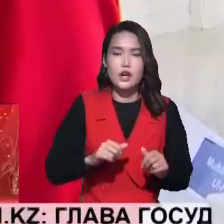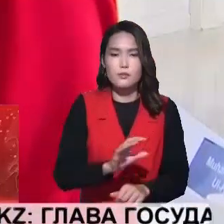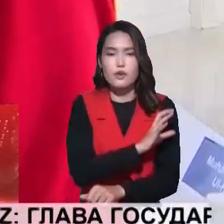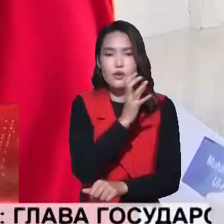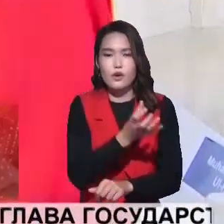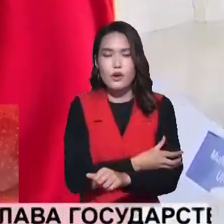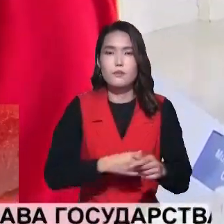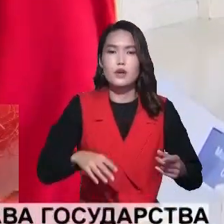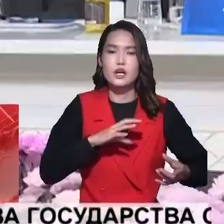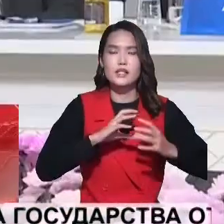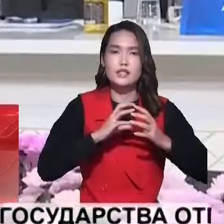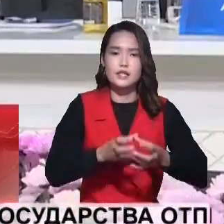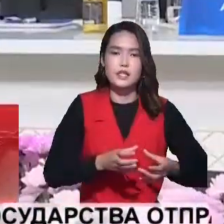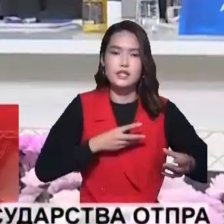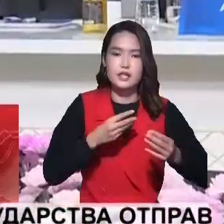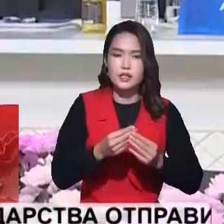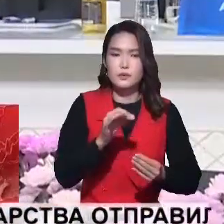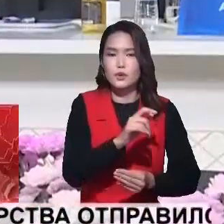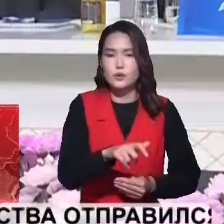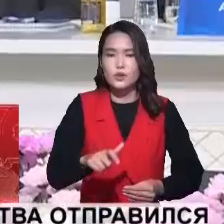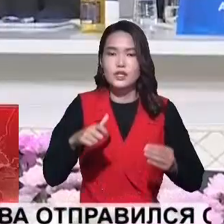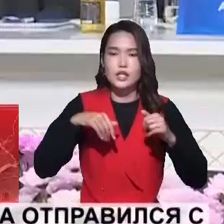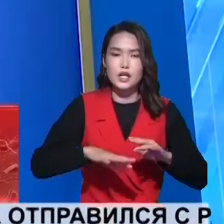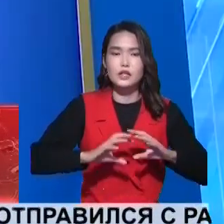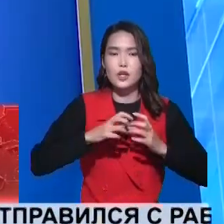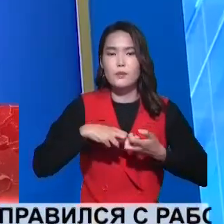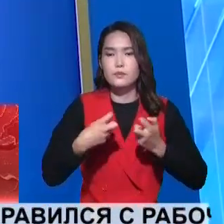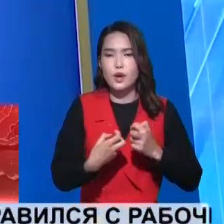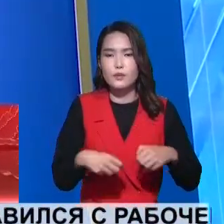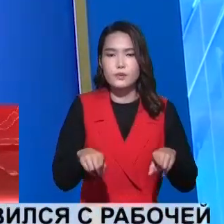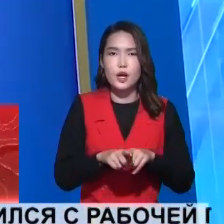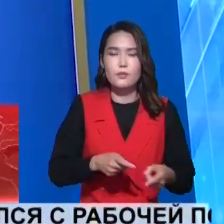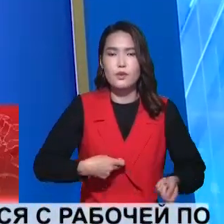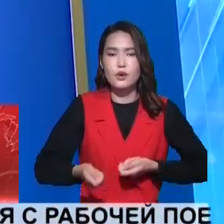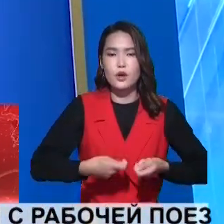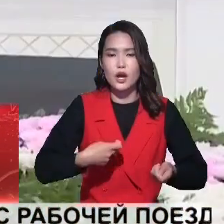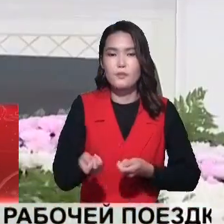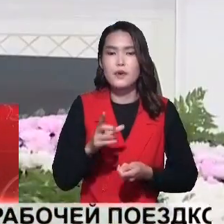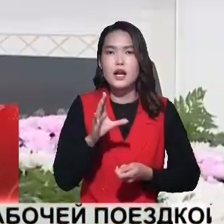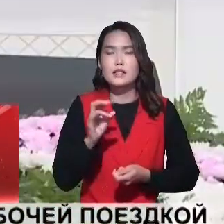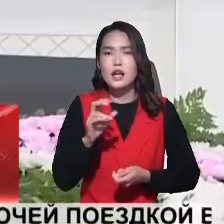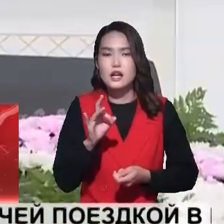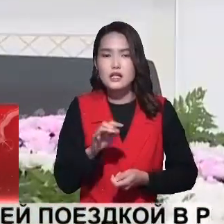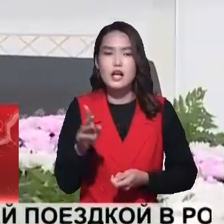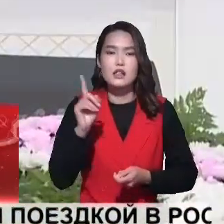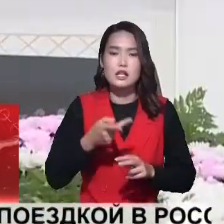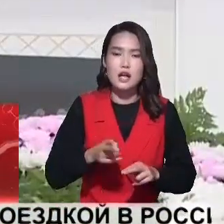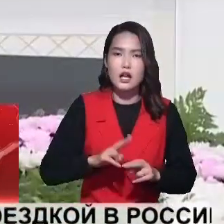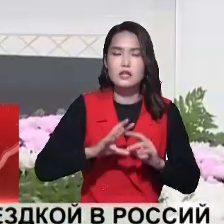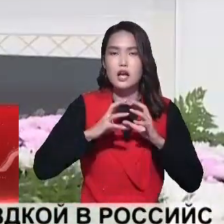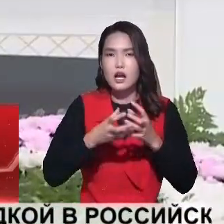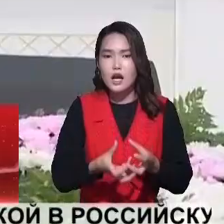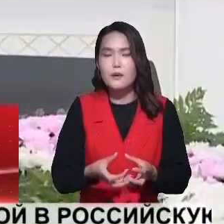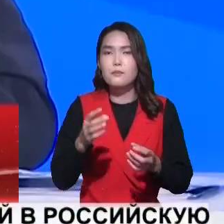духовных связей между народами и религиями, а также решения глобальных проблем. Руководитель секретариата также особо отметил, что современные глобальные